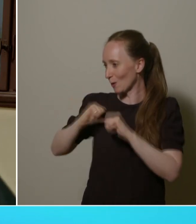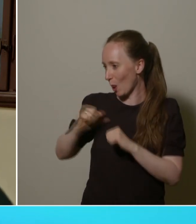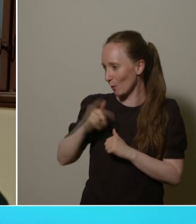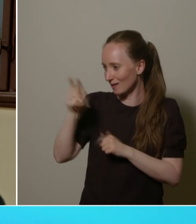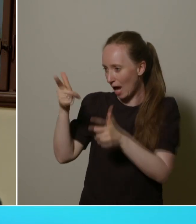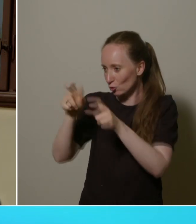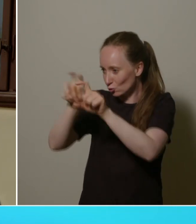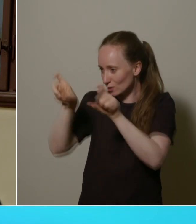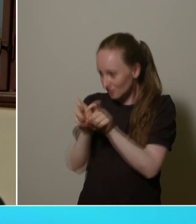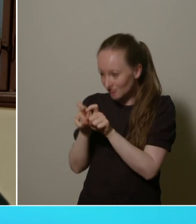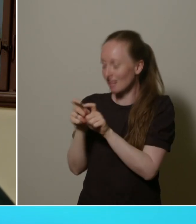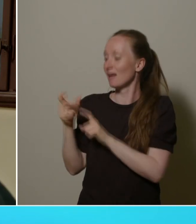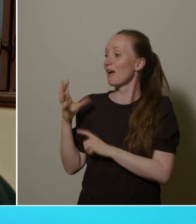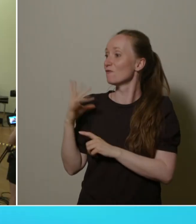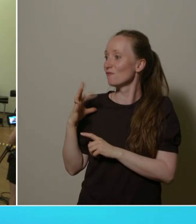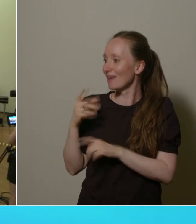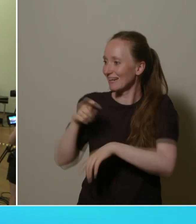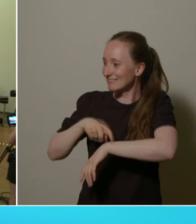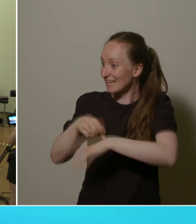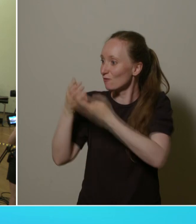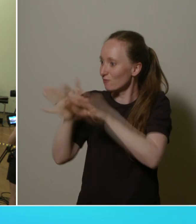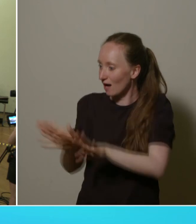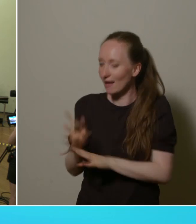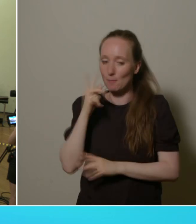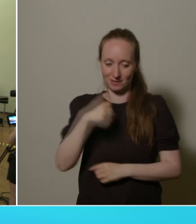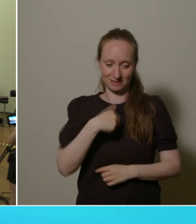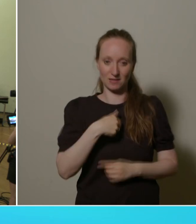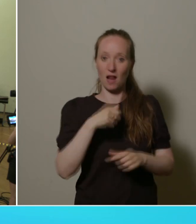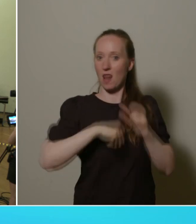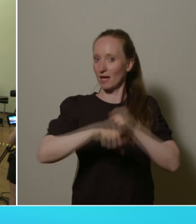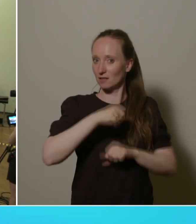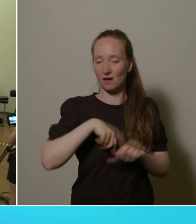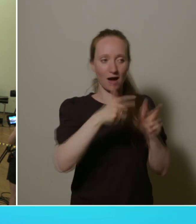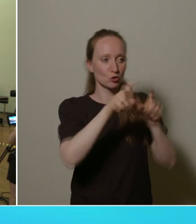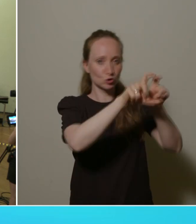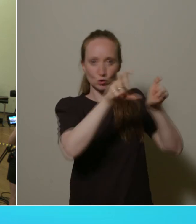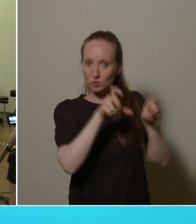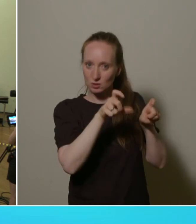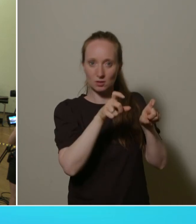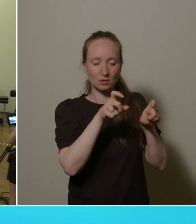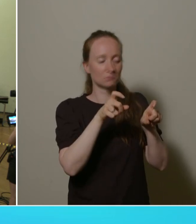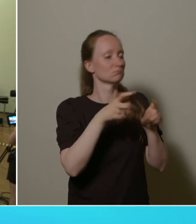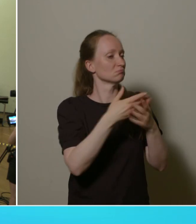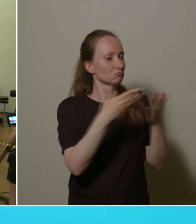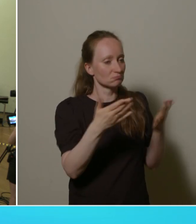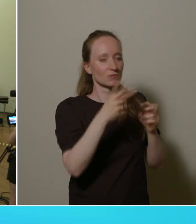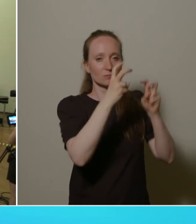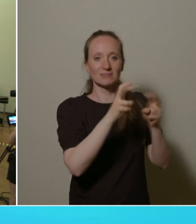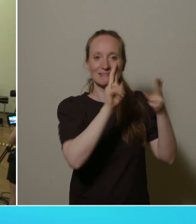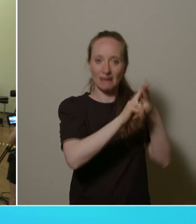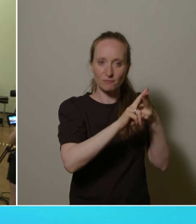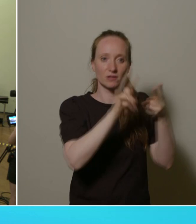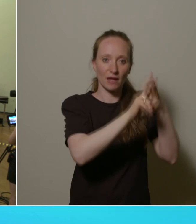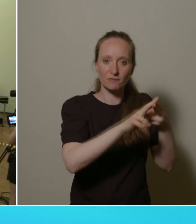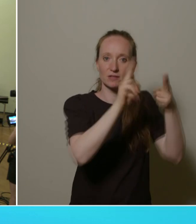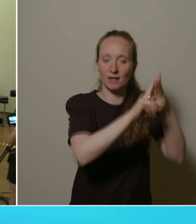sind, die nicht in den Ferientagen. Ich habe Sitzungen in den Schulferien, auch